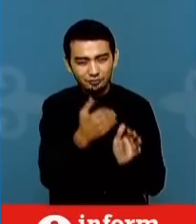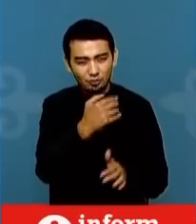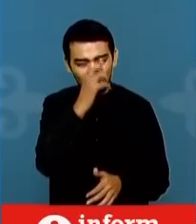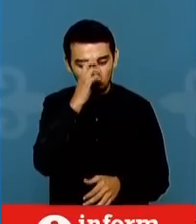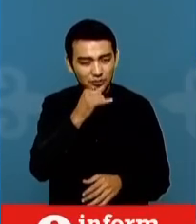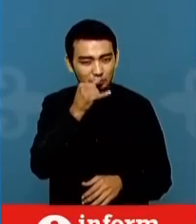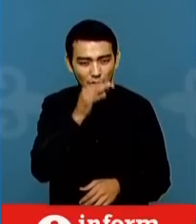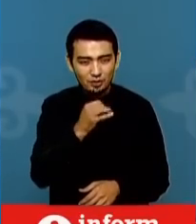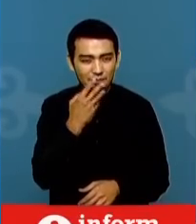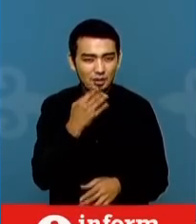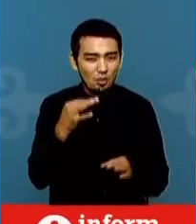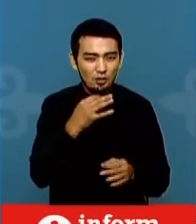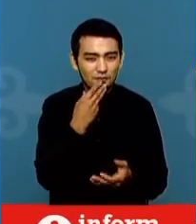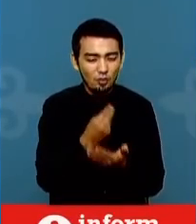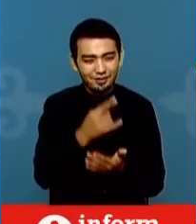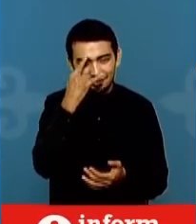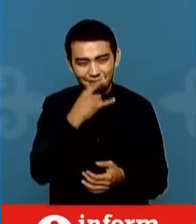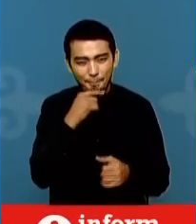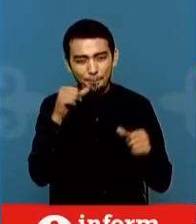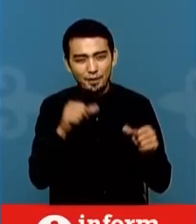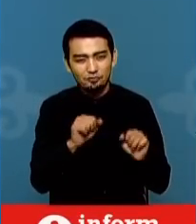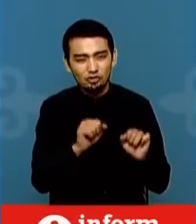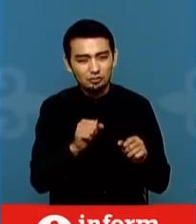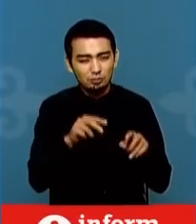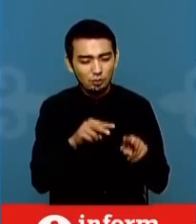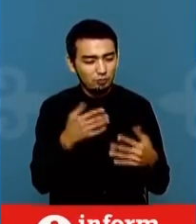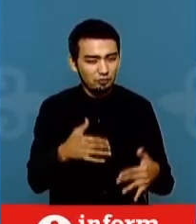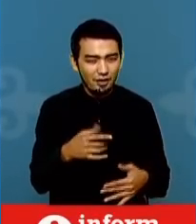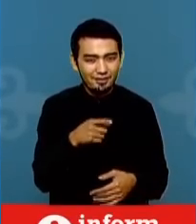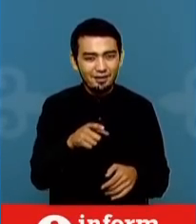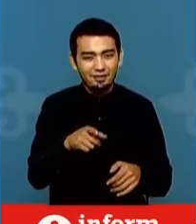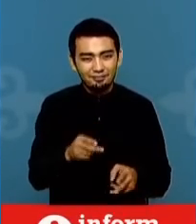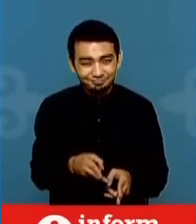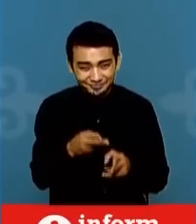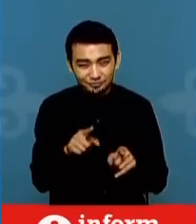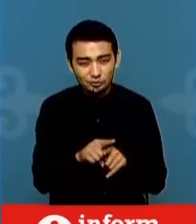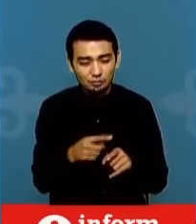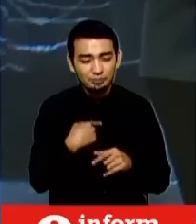тек шетелдерде өз азаматтарымыздың құқықтарының бұзылмауын қадағалаймыз. Тіпті ол қылмыскер болса да.